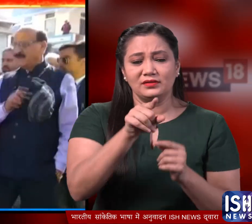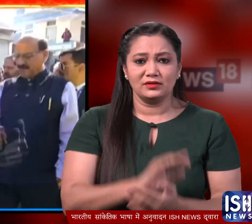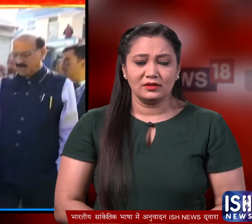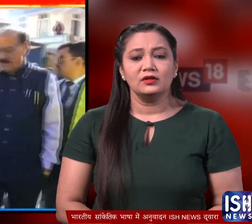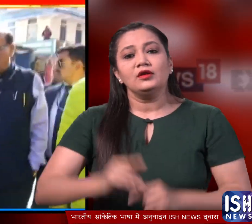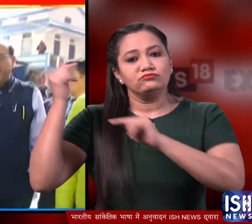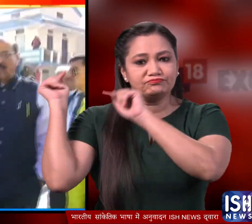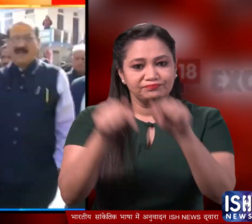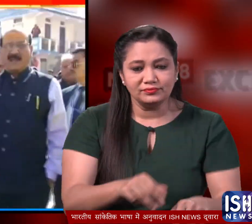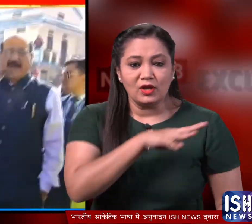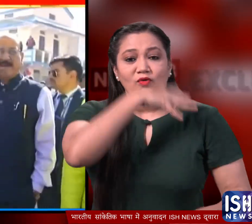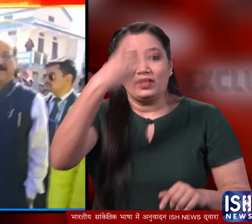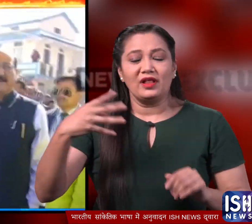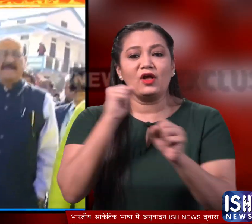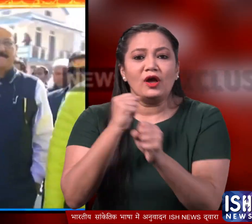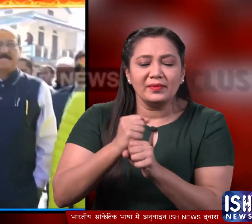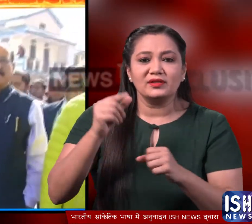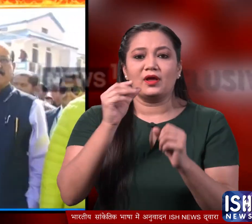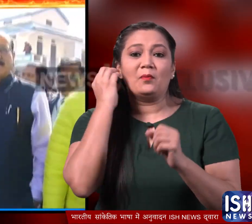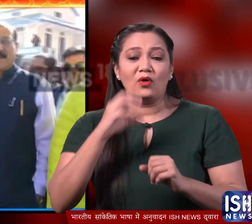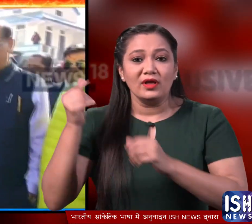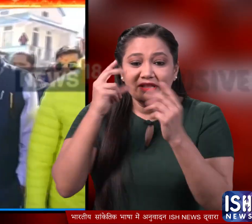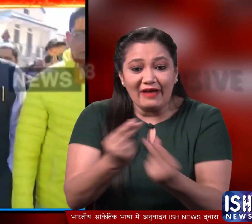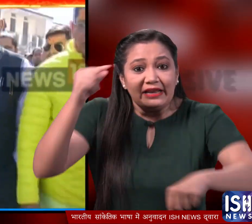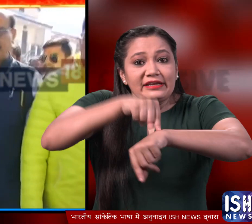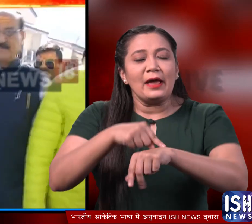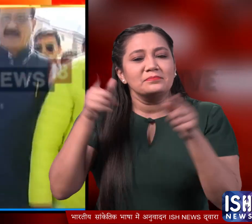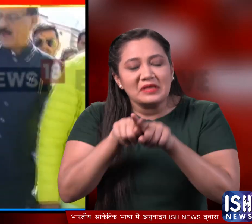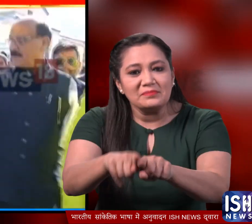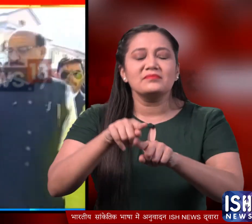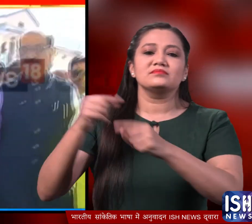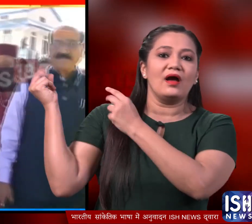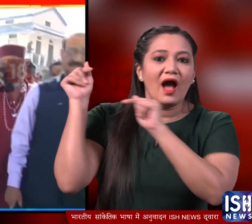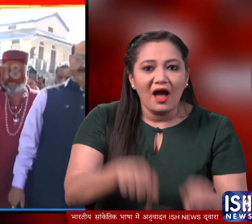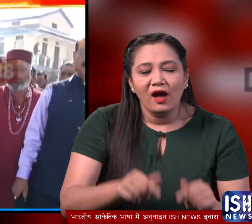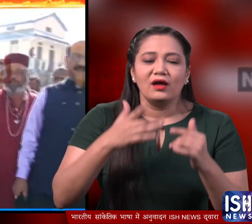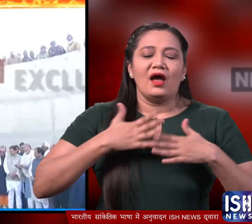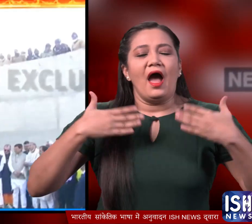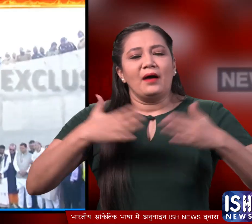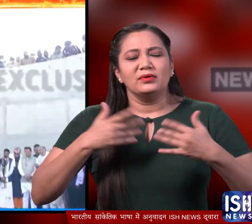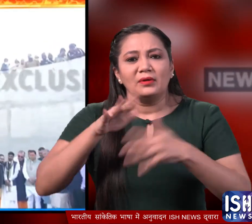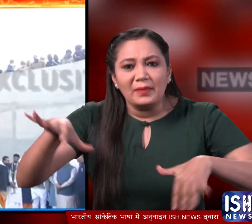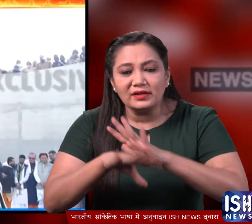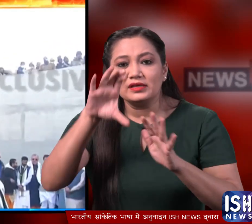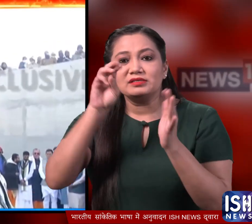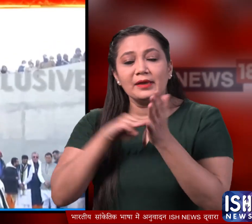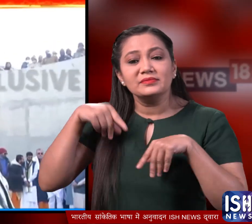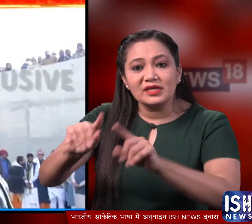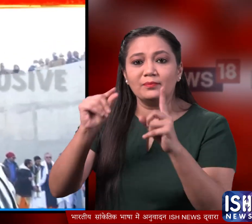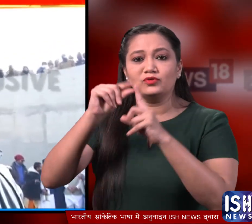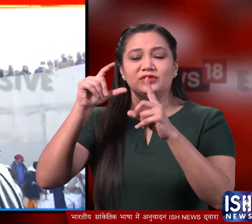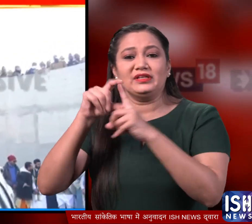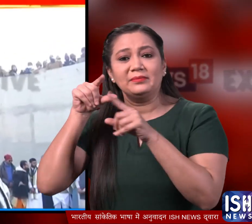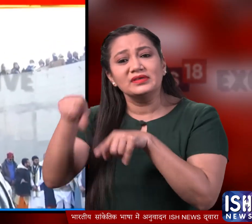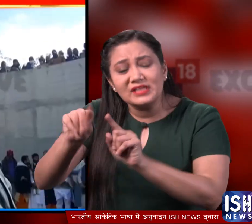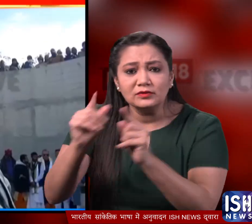کرنے آ رہے اتراخن سرکار نے دیوالی کے وقت ہو رہے پی اے موڈی کے دورے کو ایتحاسک بنانے پر پورا زور لگا دیا اور خود مکھے منتری پشکر سنگھ